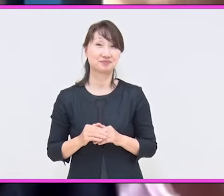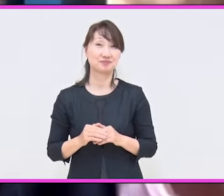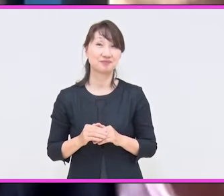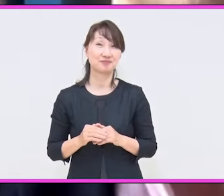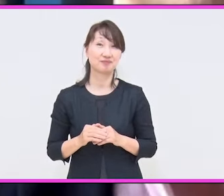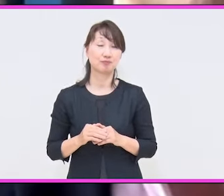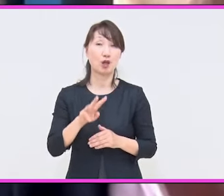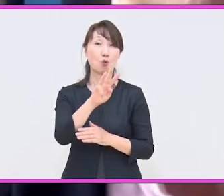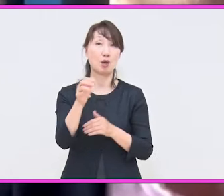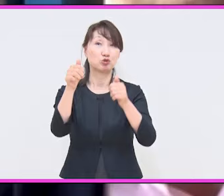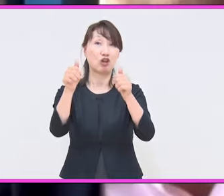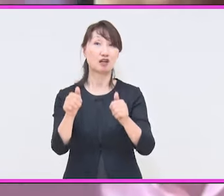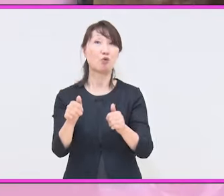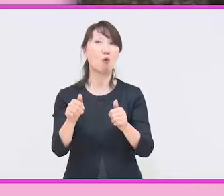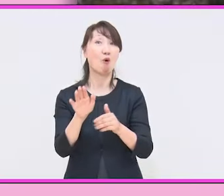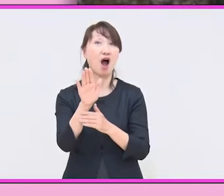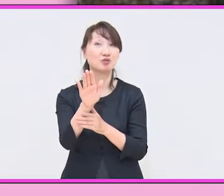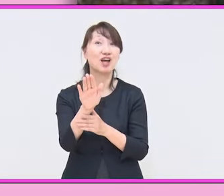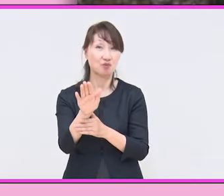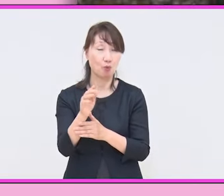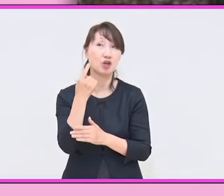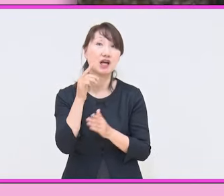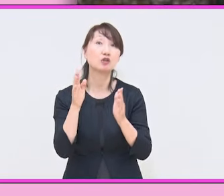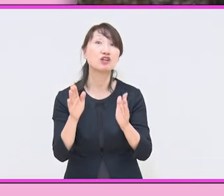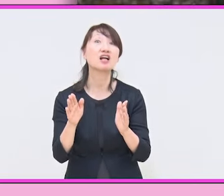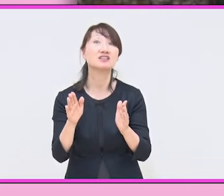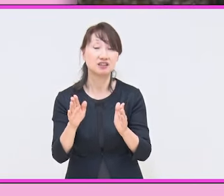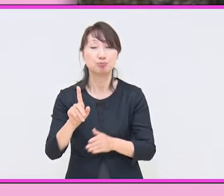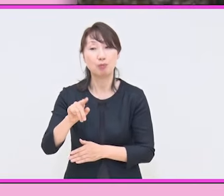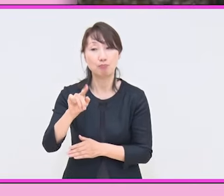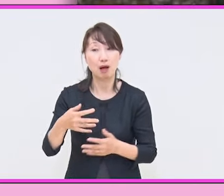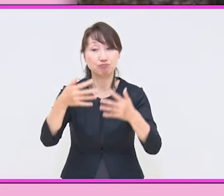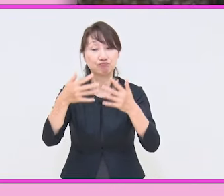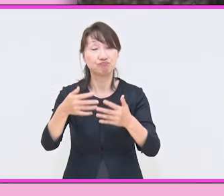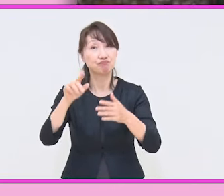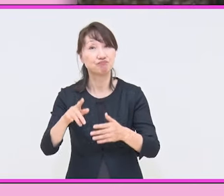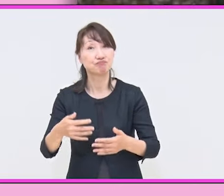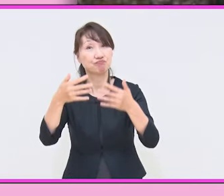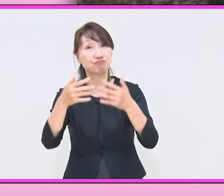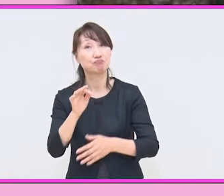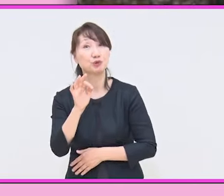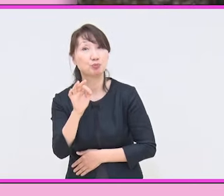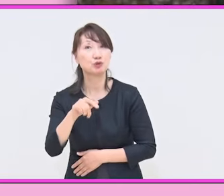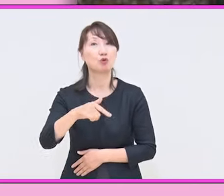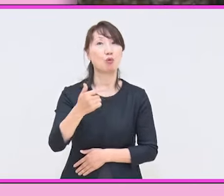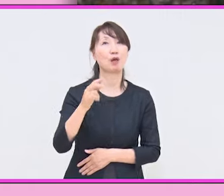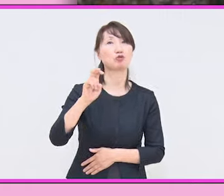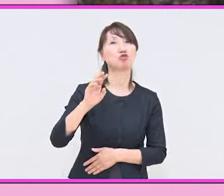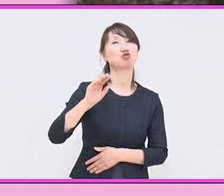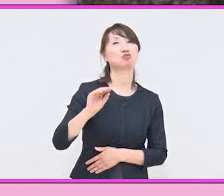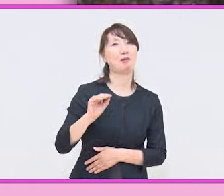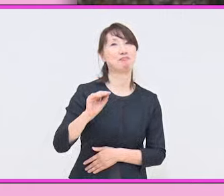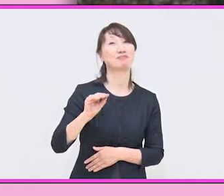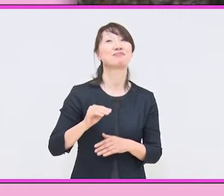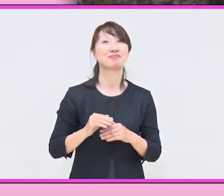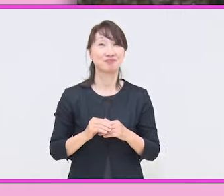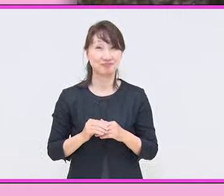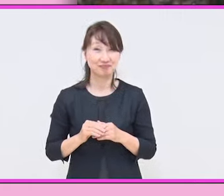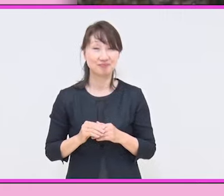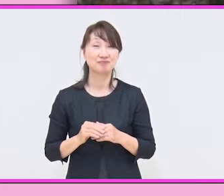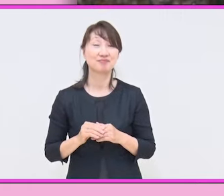まあ、ウェブサイトもやってますけど月間620万 の, その B ビューがあるっていう